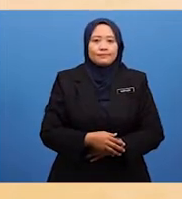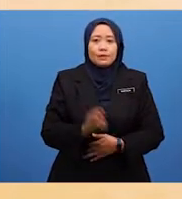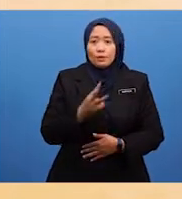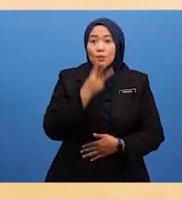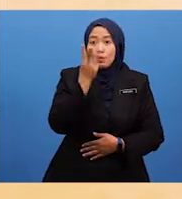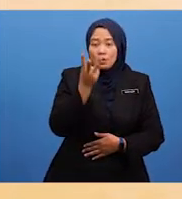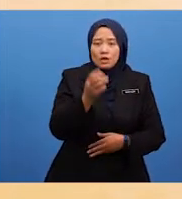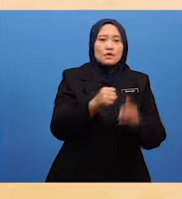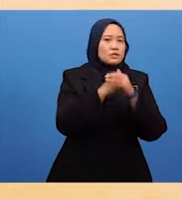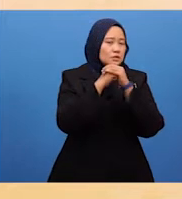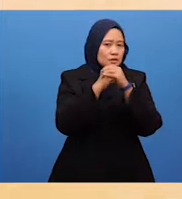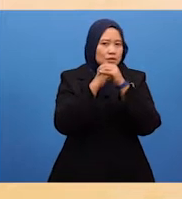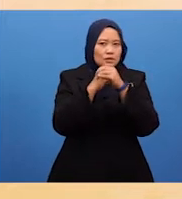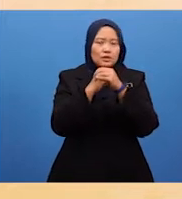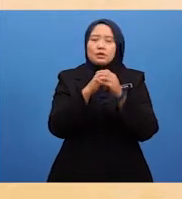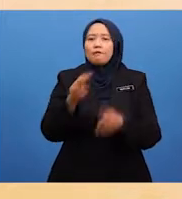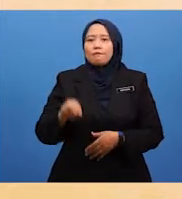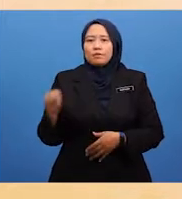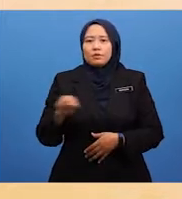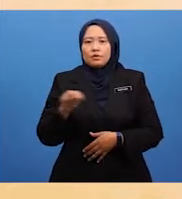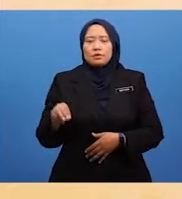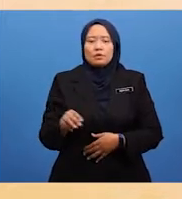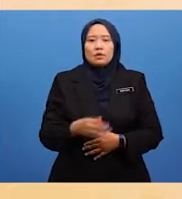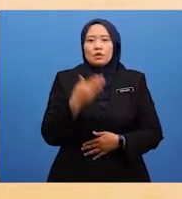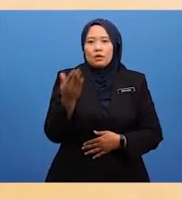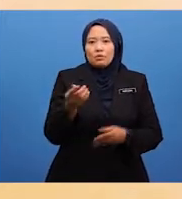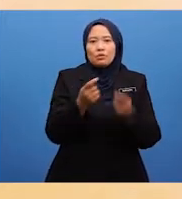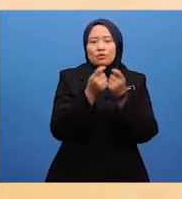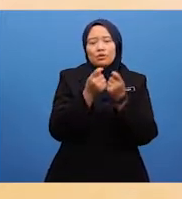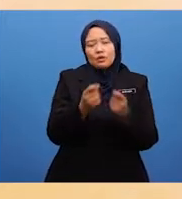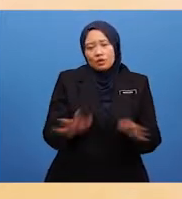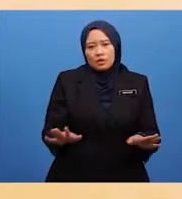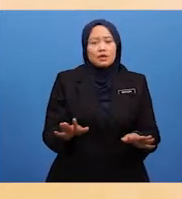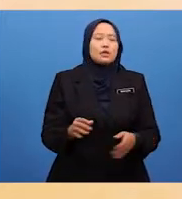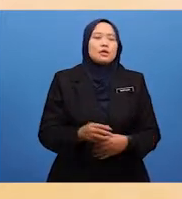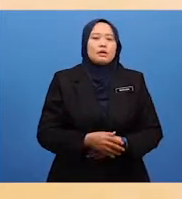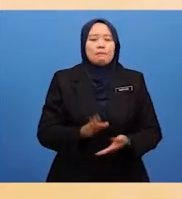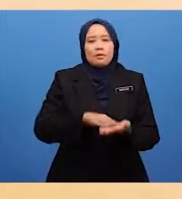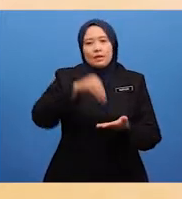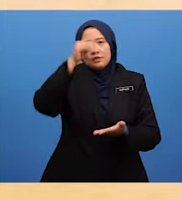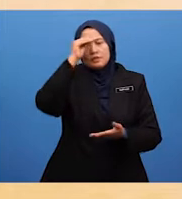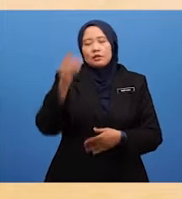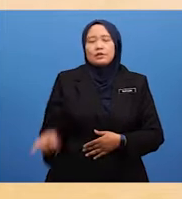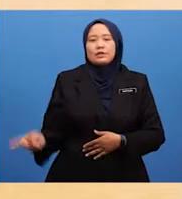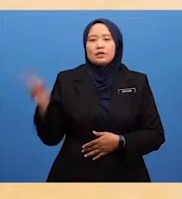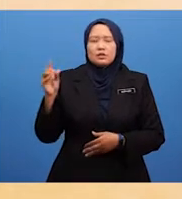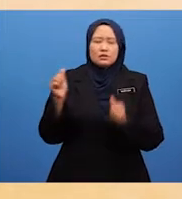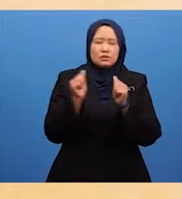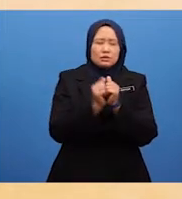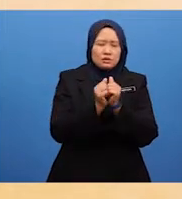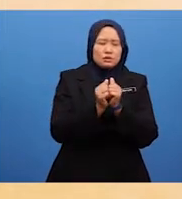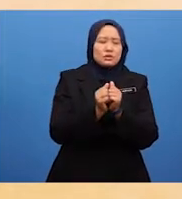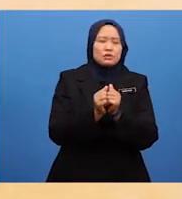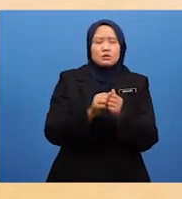Wah, tahniah murid-murid. Kamu telah mempelajari tentang daya dengan sepenuhnya.